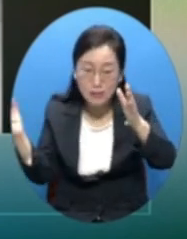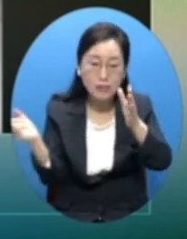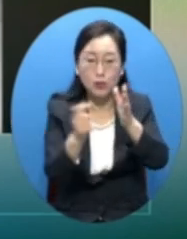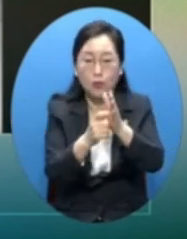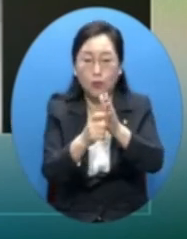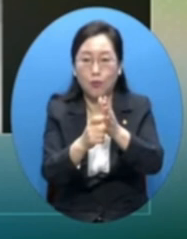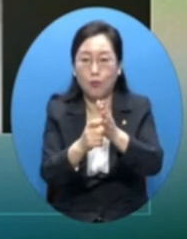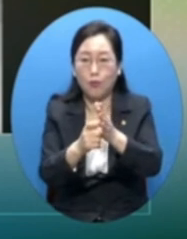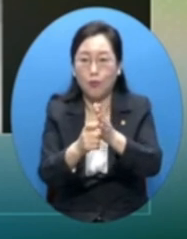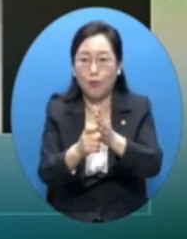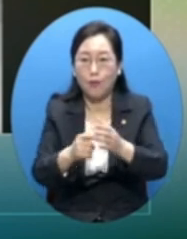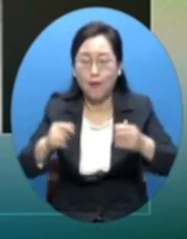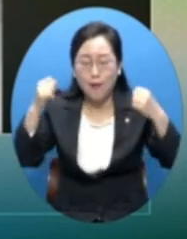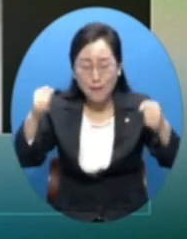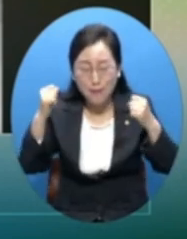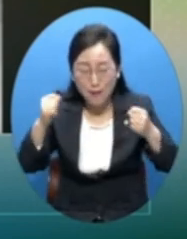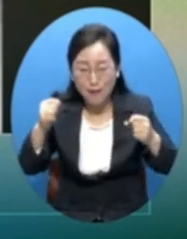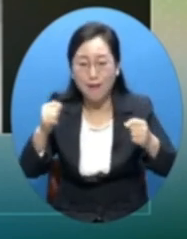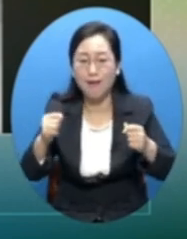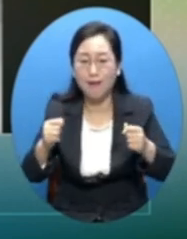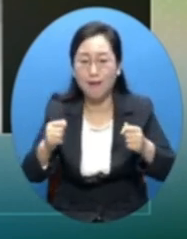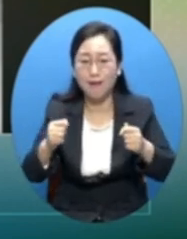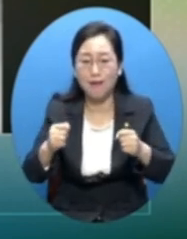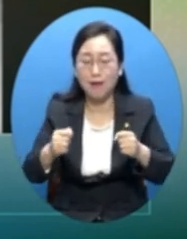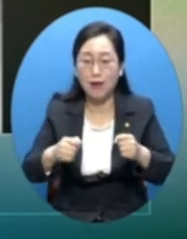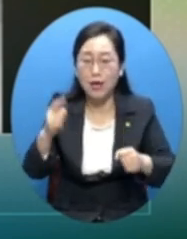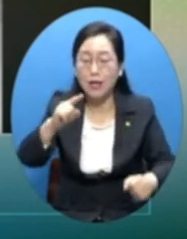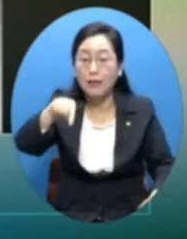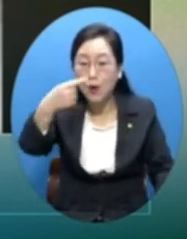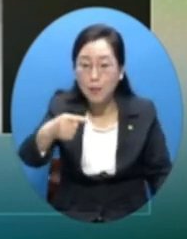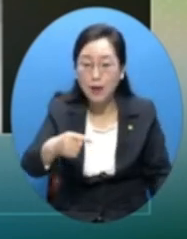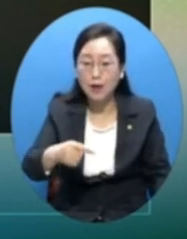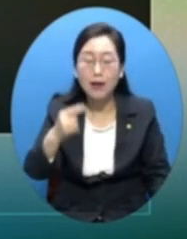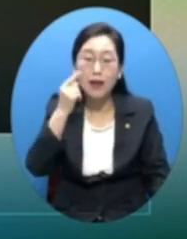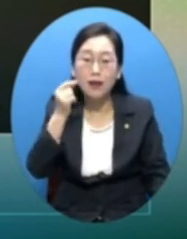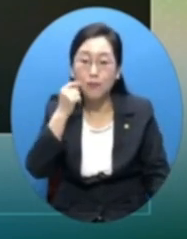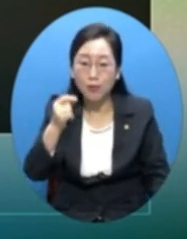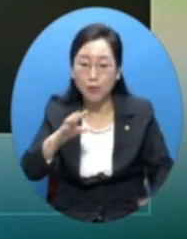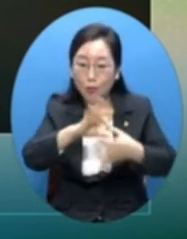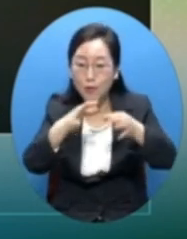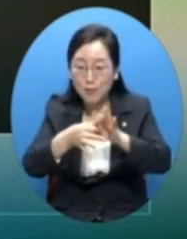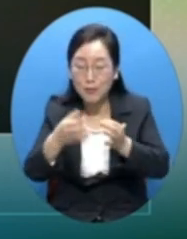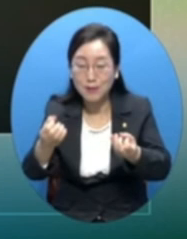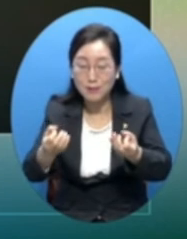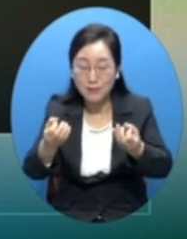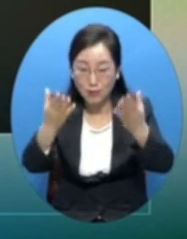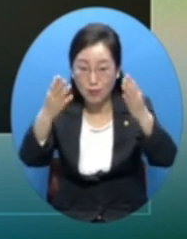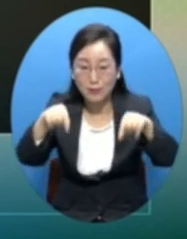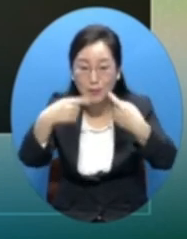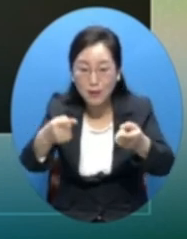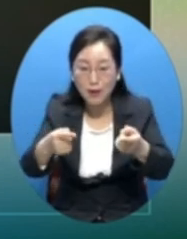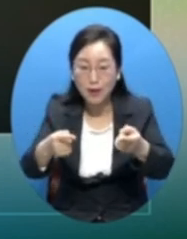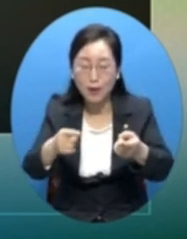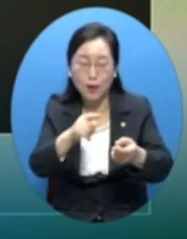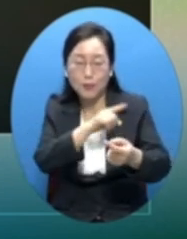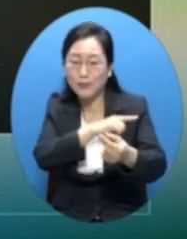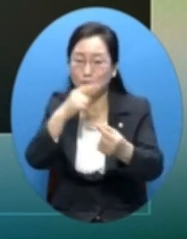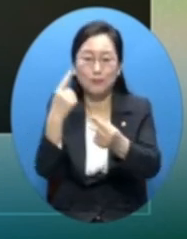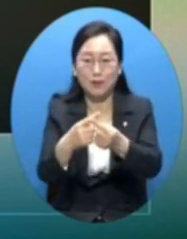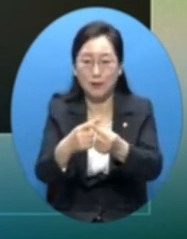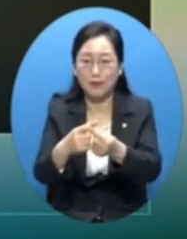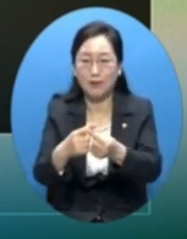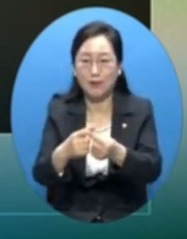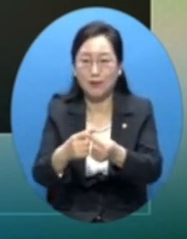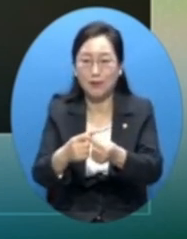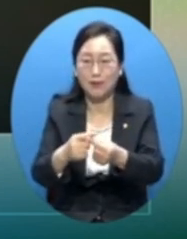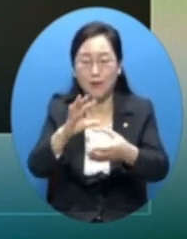보이죠. 그 다음 대회인 1964년에 도쿄올림픽에서도 그가 나가서 올림픽 우승을 해서